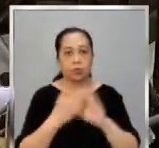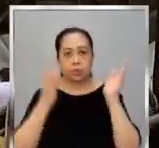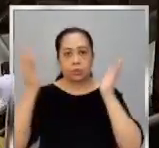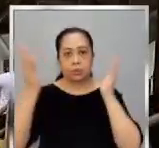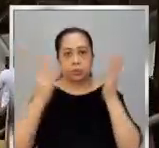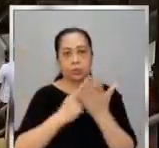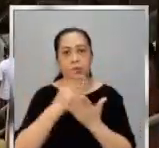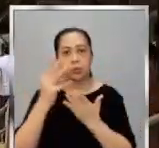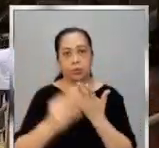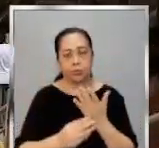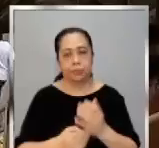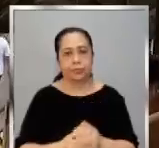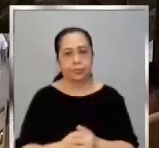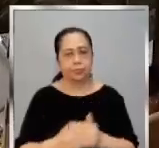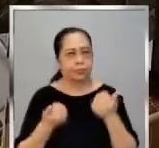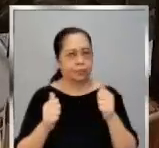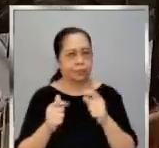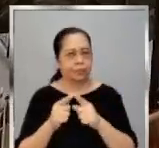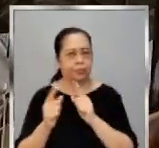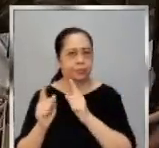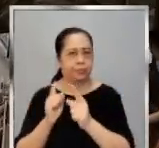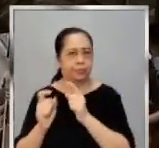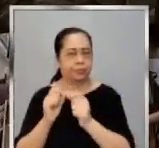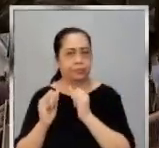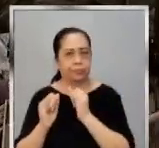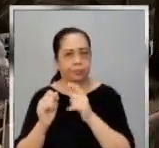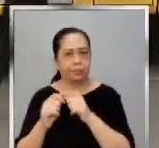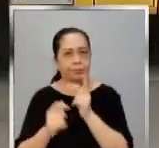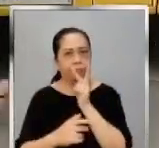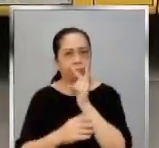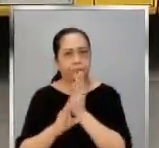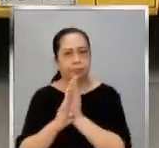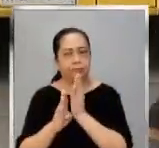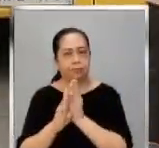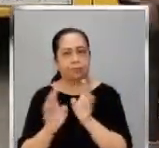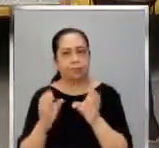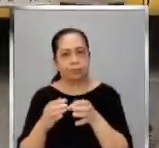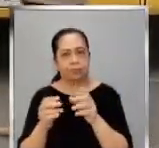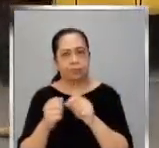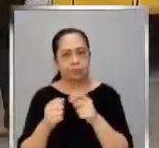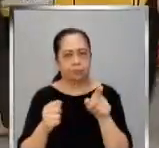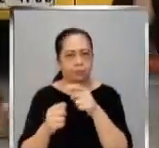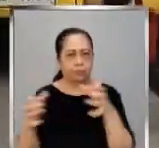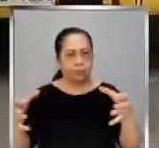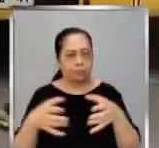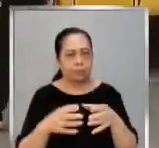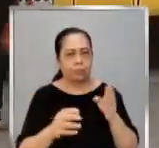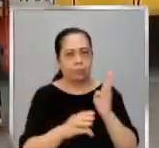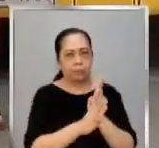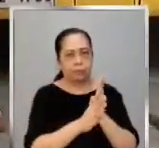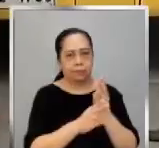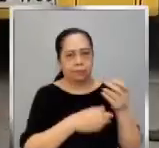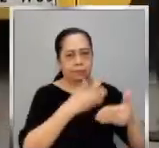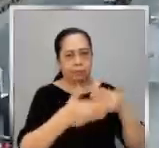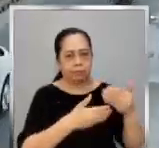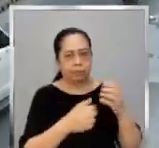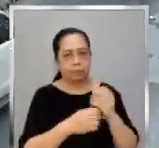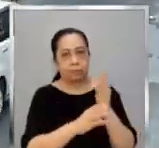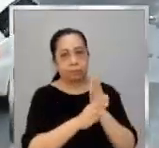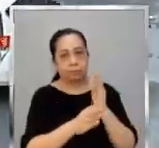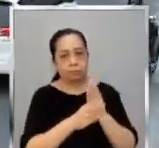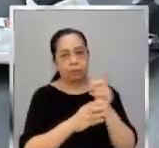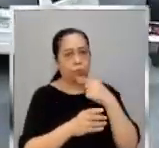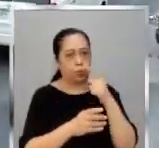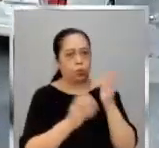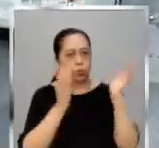natin. Sinusubukan pa namin kuhanan ng pahayag ang private bus consortium, samahan ng mga bus operators na mga bus ang sumiservisyo